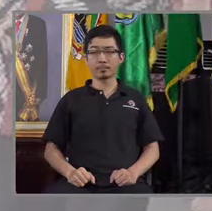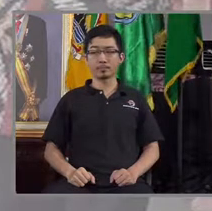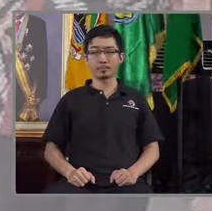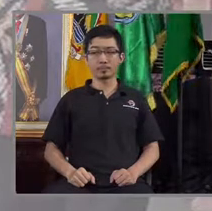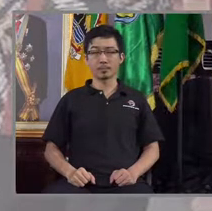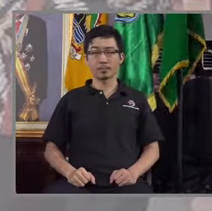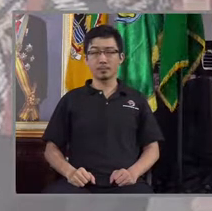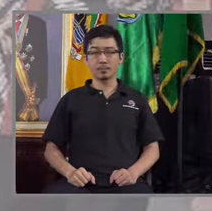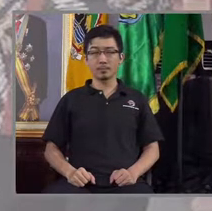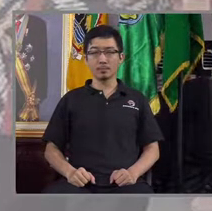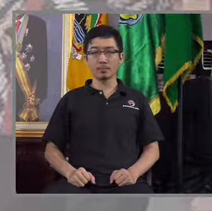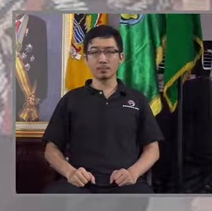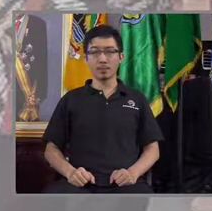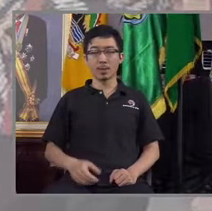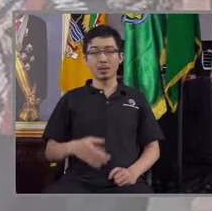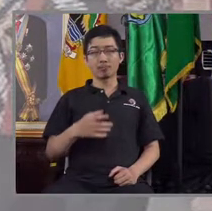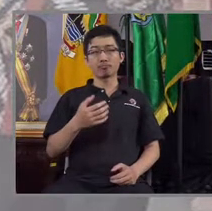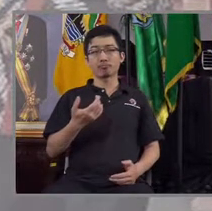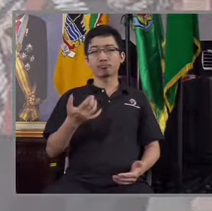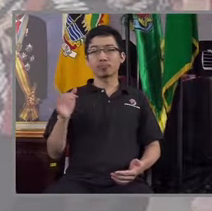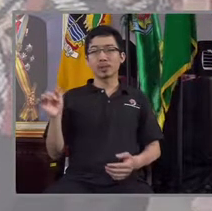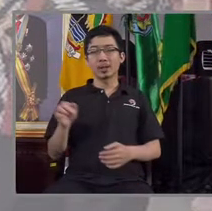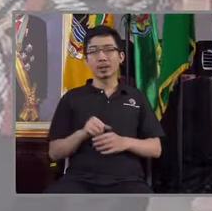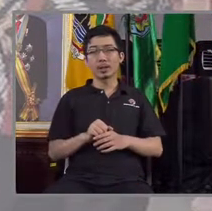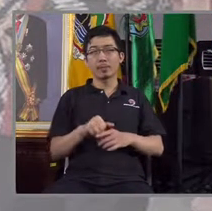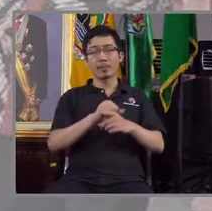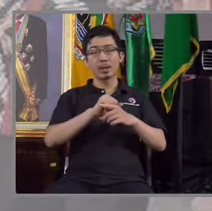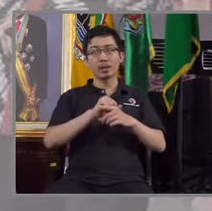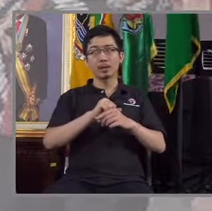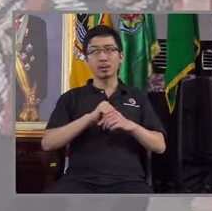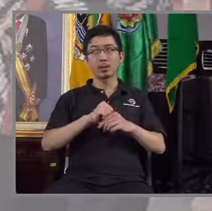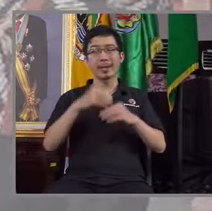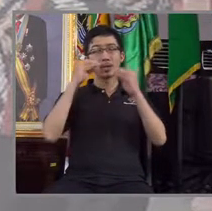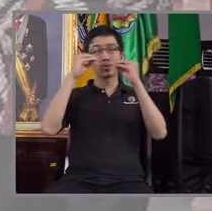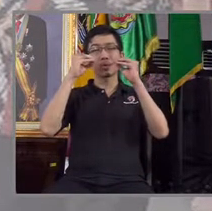melakukan edukasi gizi dan tumbuh kembang.